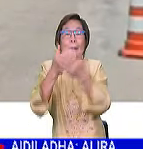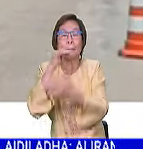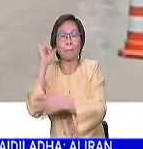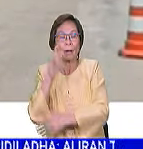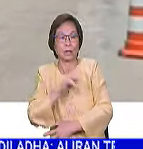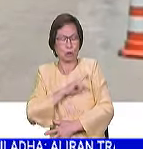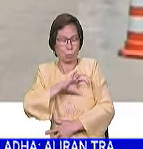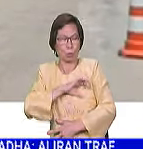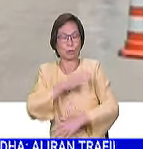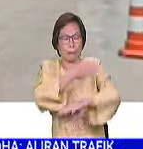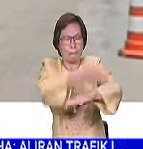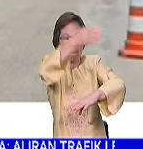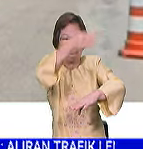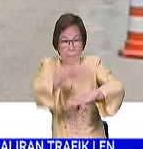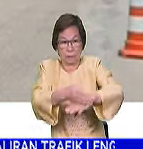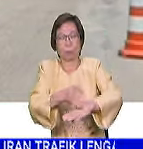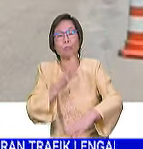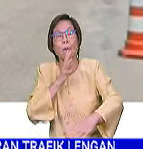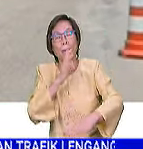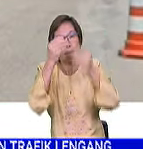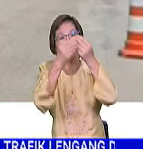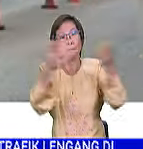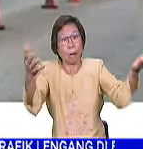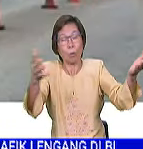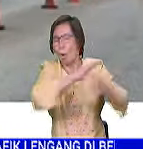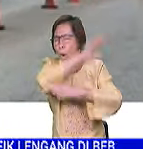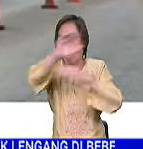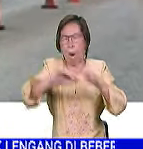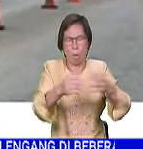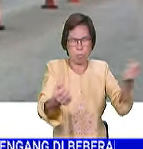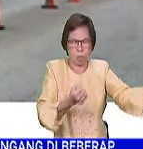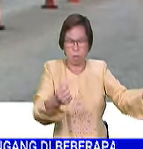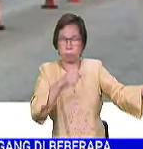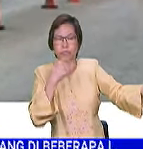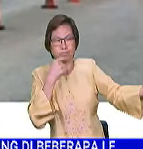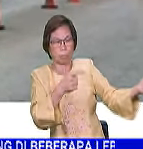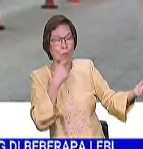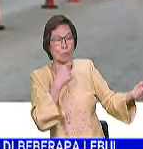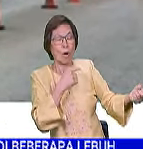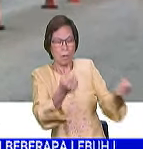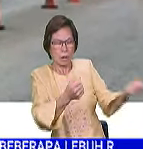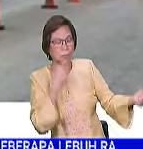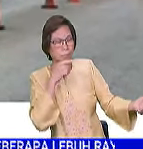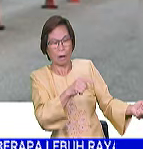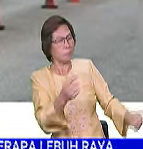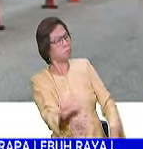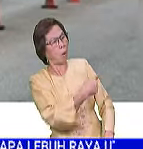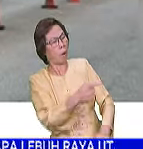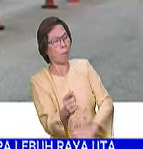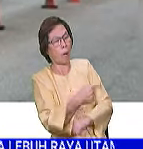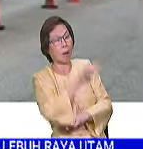ketua polis daerah Bentong seperti tendensi Hamad Kahar memaklumkan nah ke semua kendaraan berkenaan diarah berpatah balik